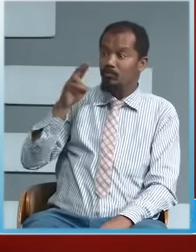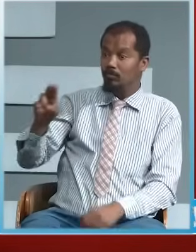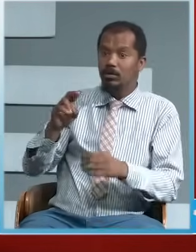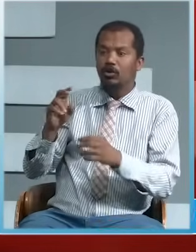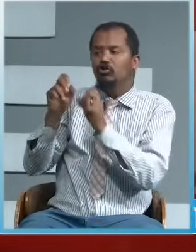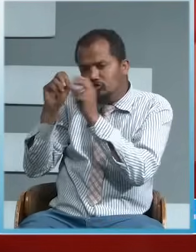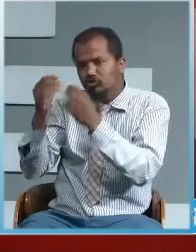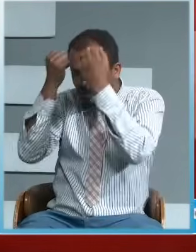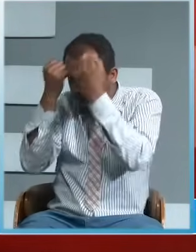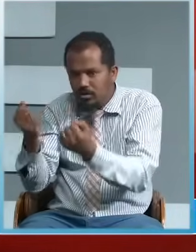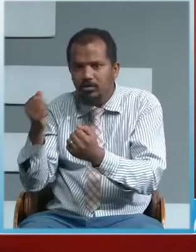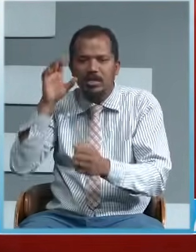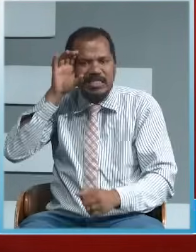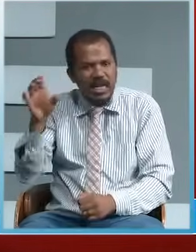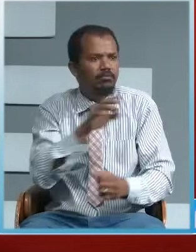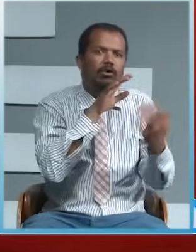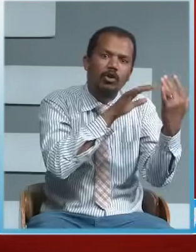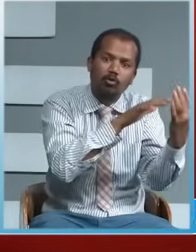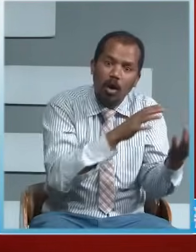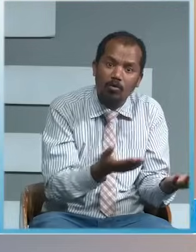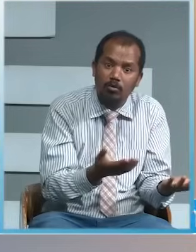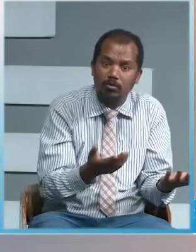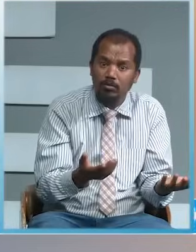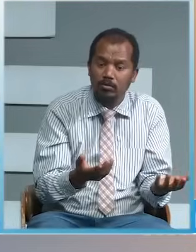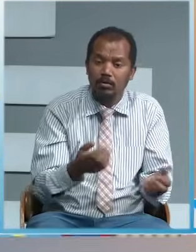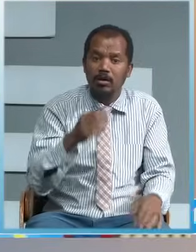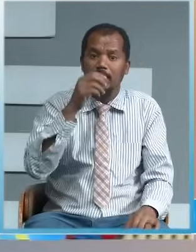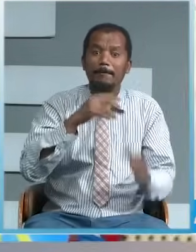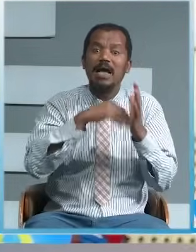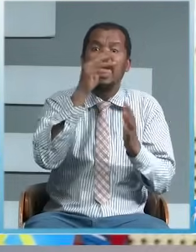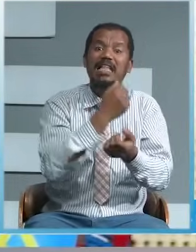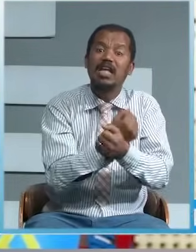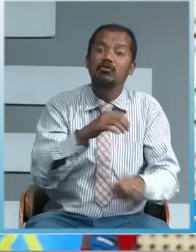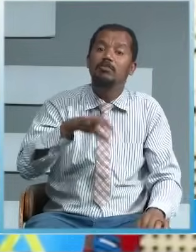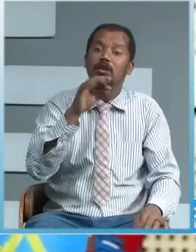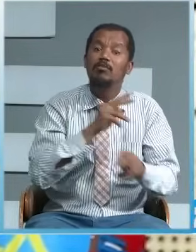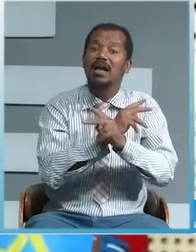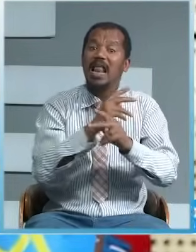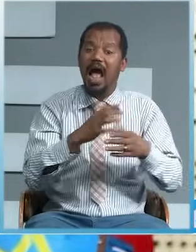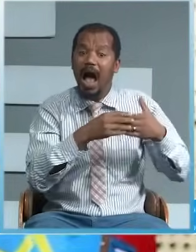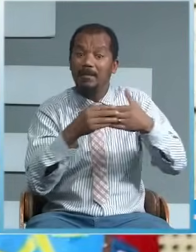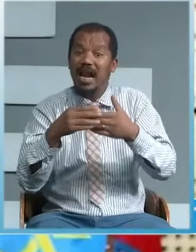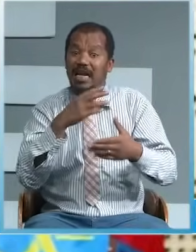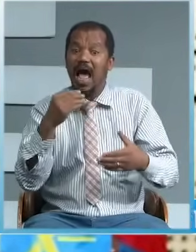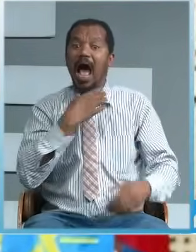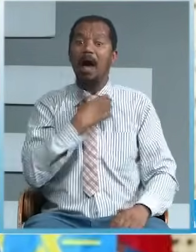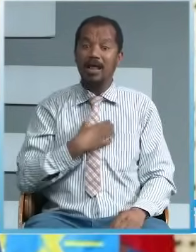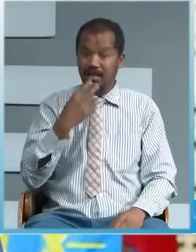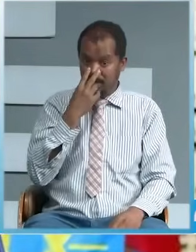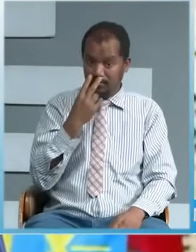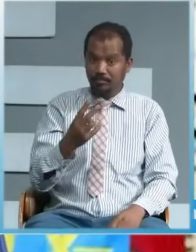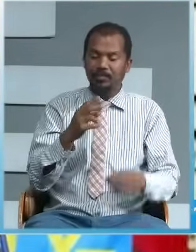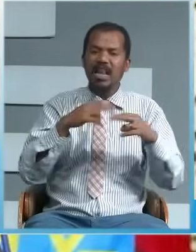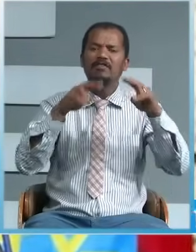ባዘዘው መሰረት ታዘው ግዳጃቸውን እየፈጸሙ በመቀሌ ታስረው የሚገኙ የመከላከያ አመራሮችና አባላትን